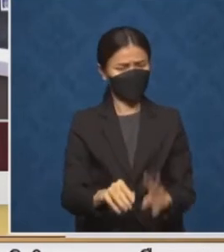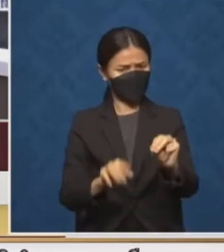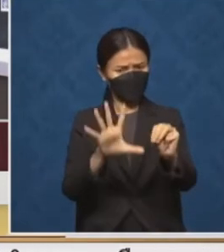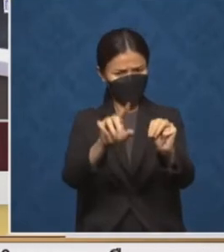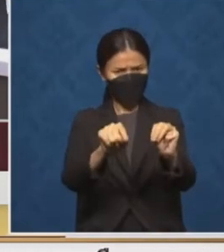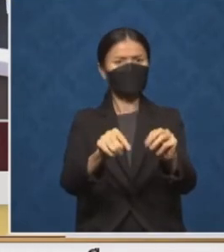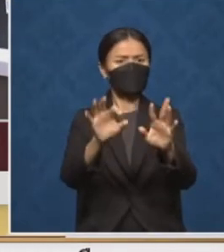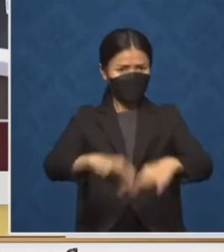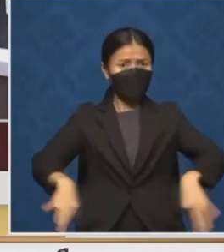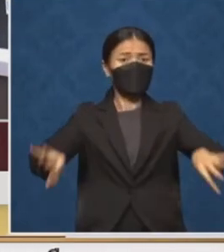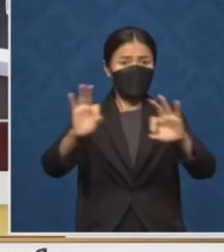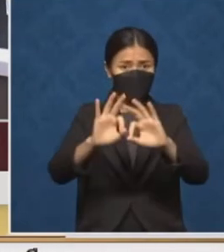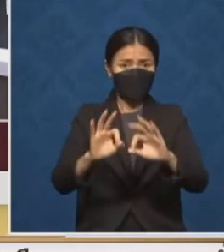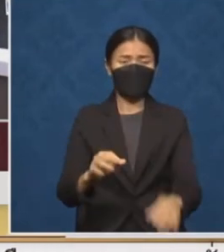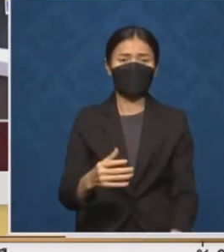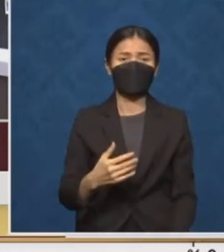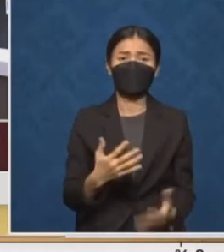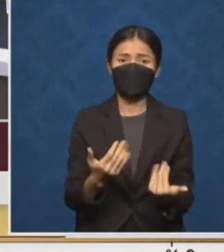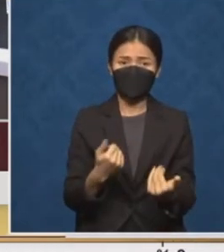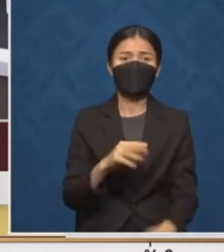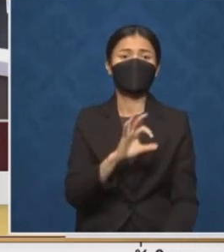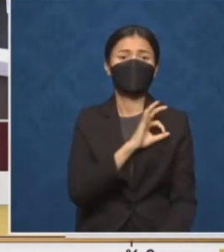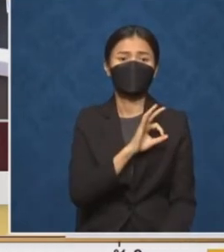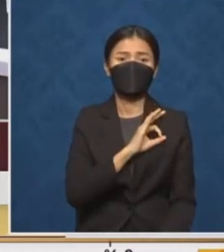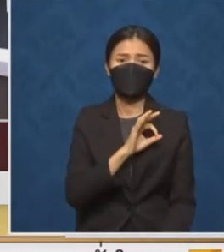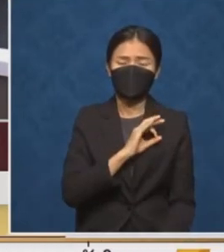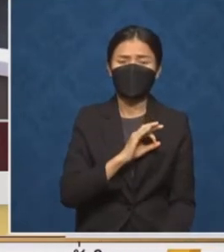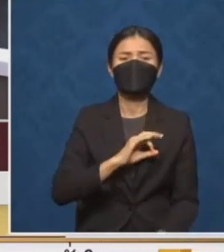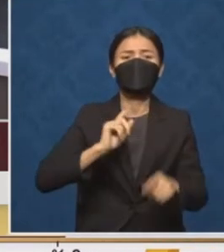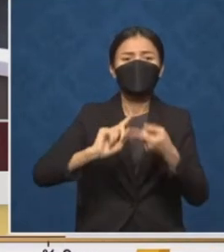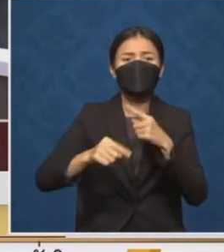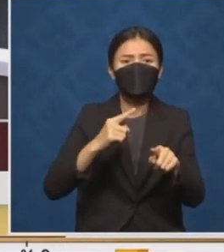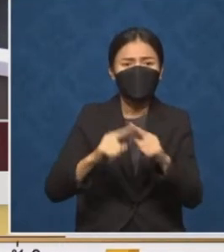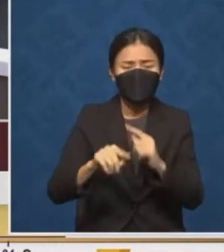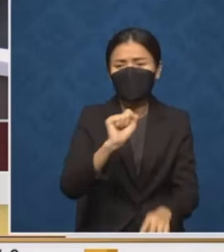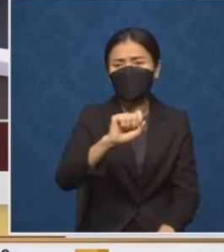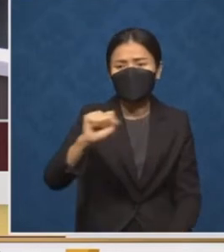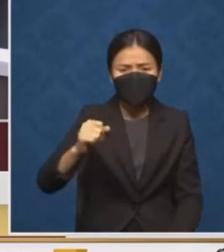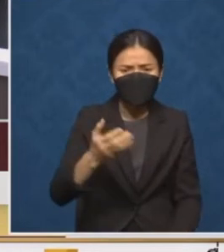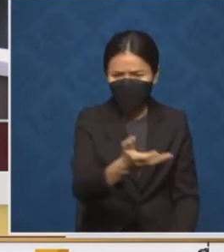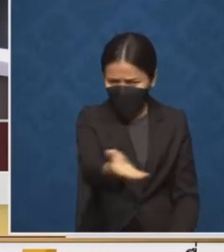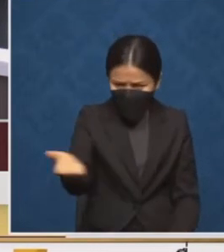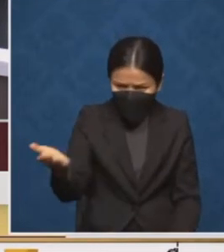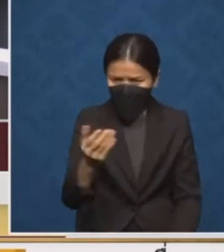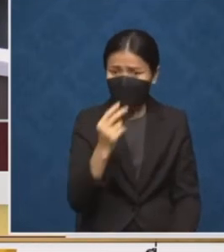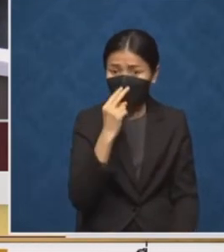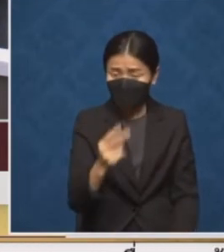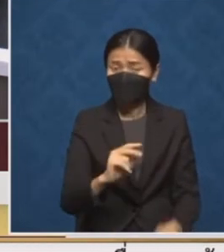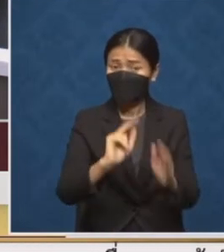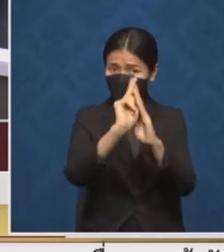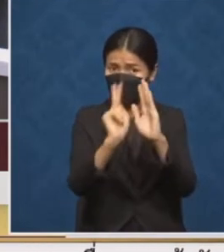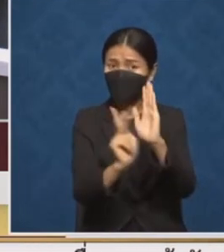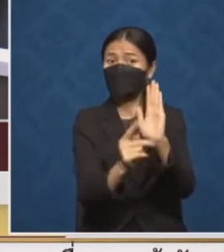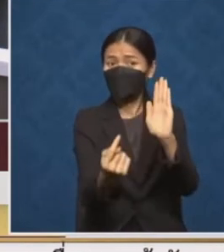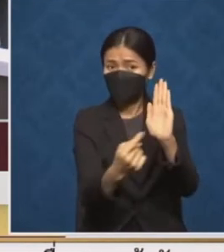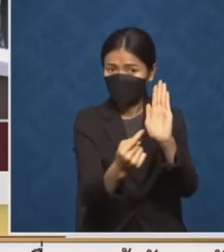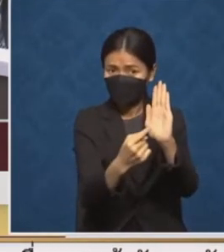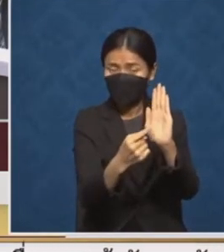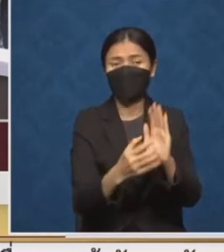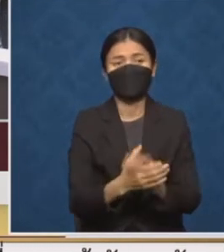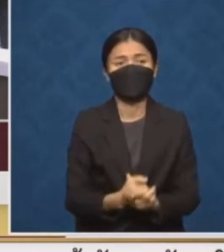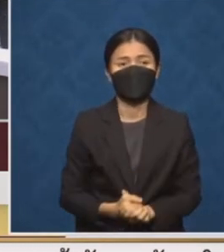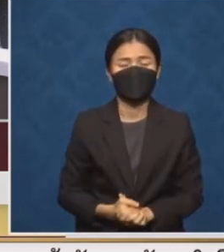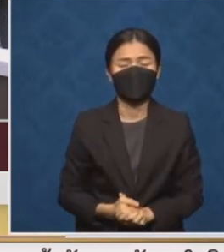บวิงวอนไปยังสมาชิกแห่งสภานี้นะการออกกฎหมายนี้นี่ไม่ว่าท่านจะอภิปราย